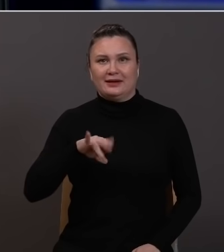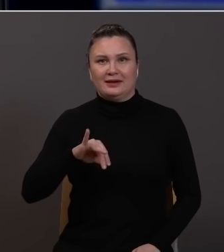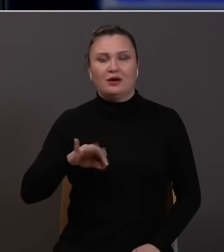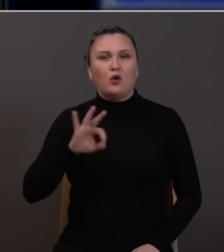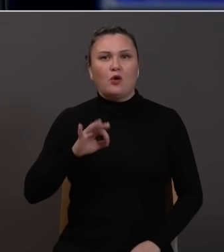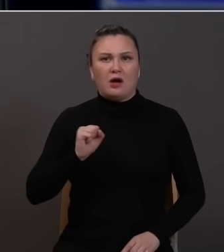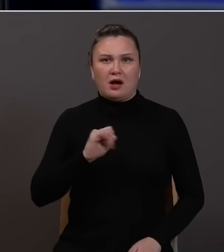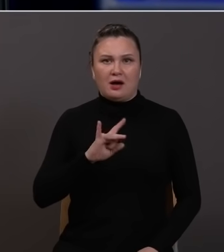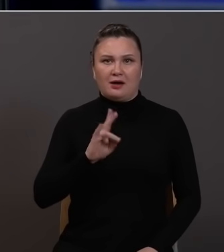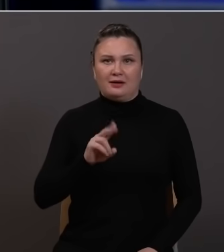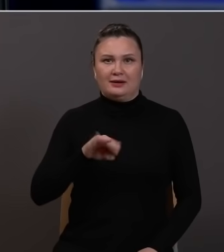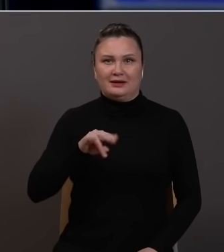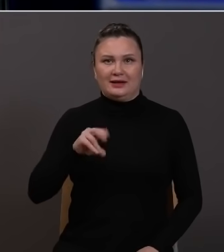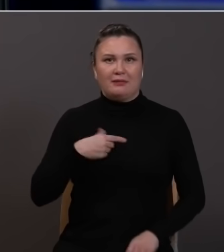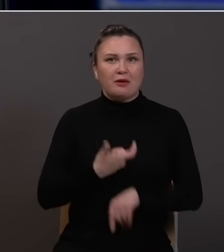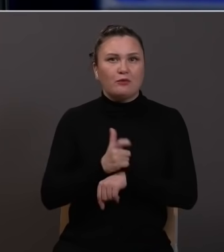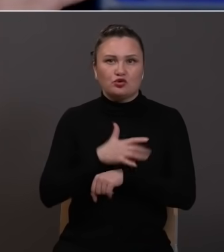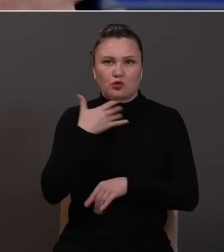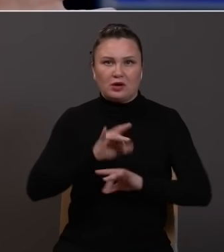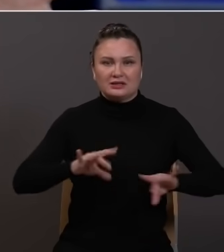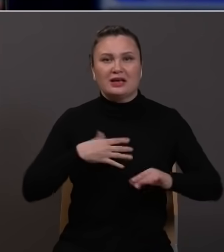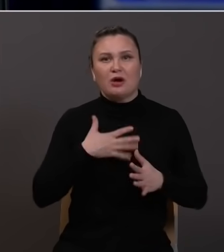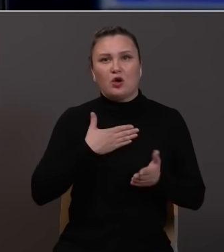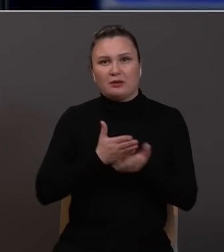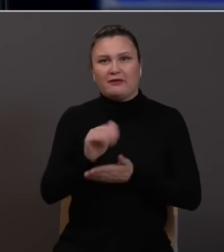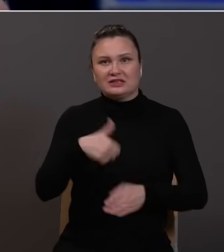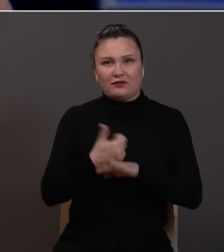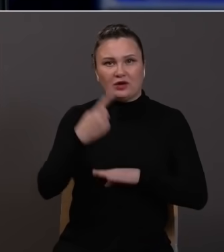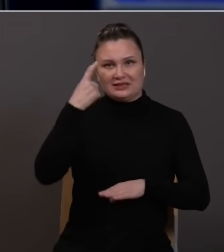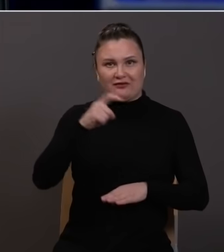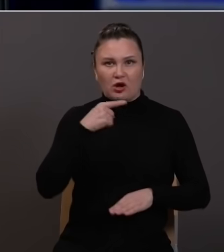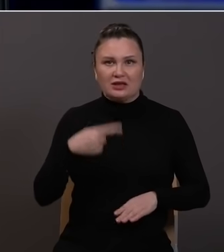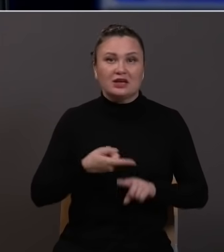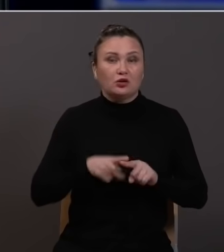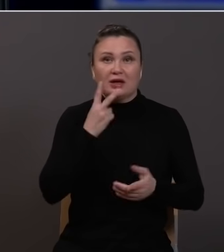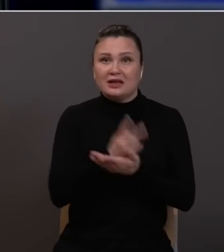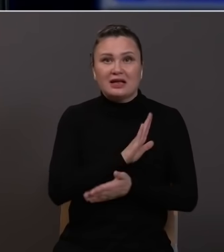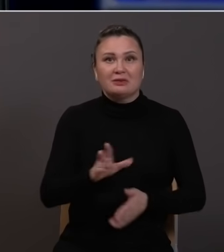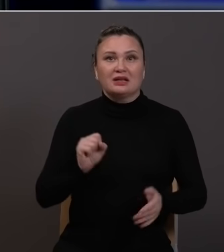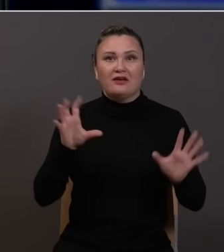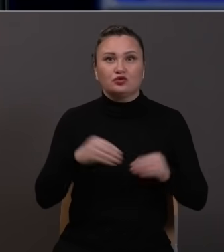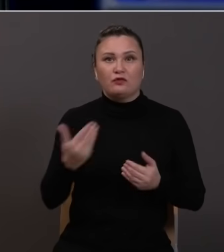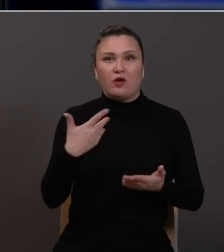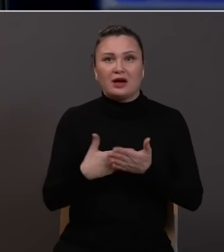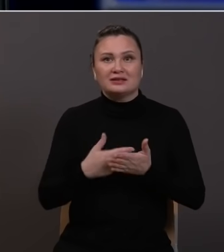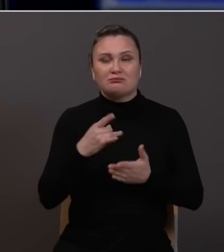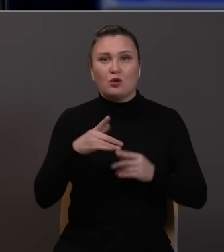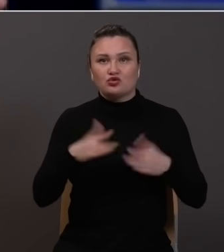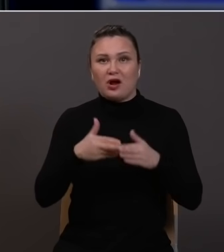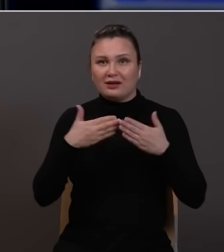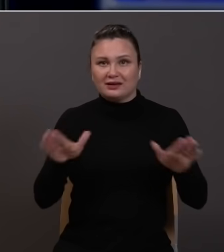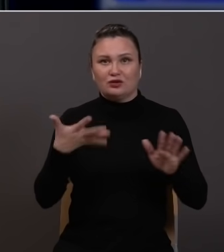про Арктики. И основное мое направление все-таки это север России, который, несмотря на всю его, казалось бы, уже